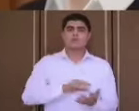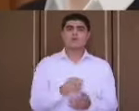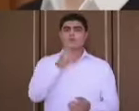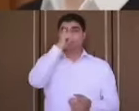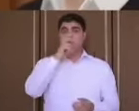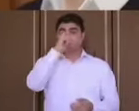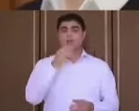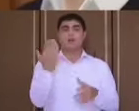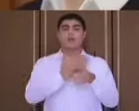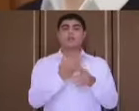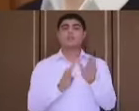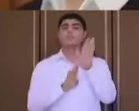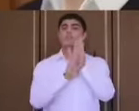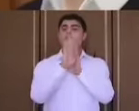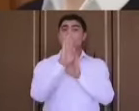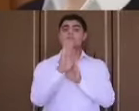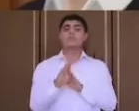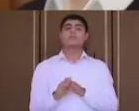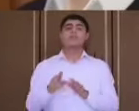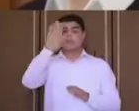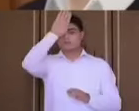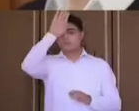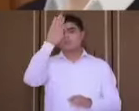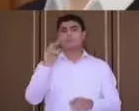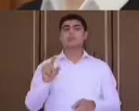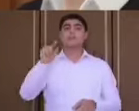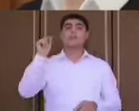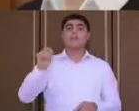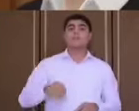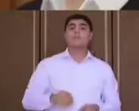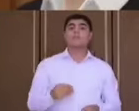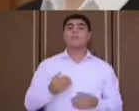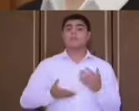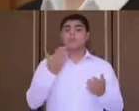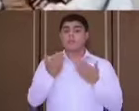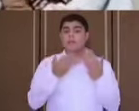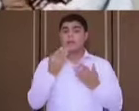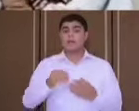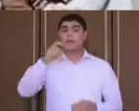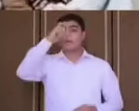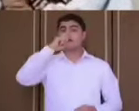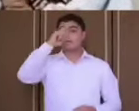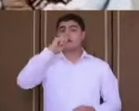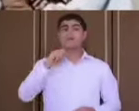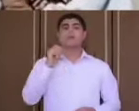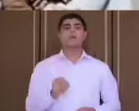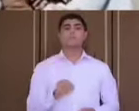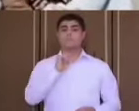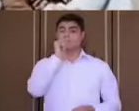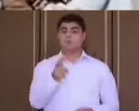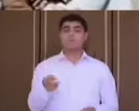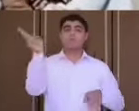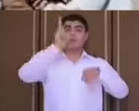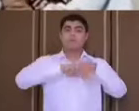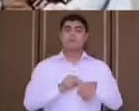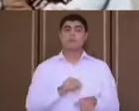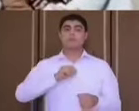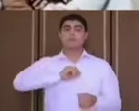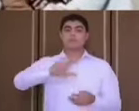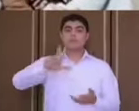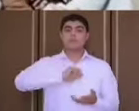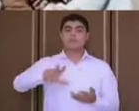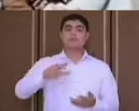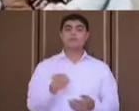شكواه علشان يستزيد الملك من بلاغته، وأمره كمان إنه يبعت الطعام والشراب